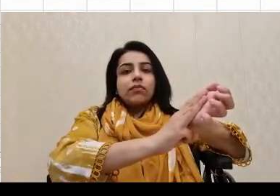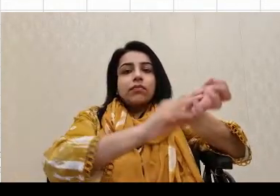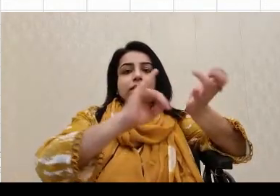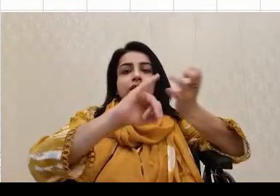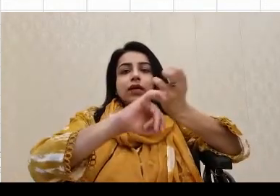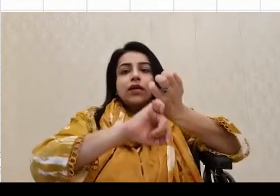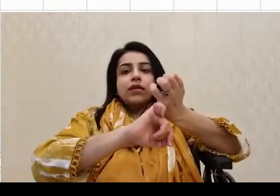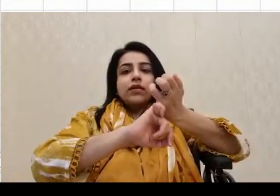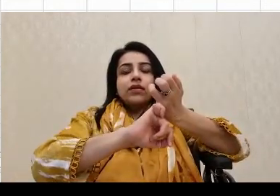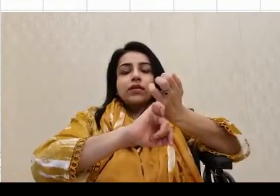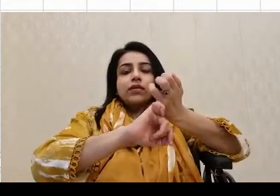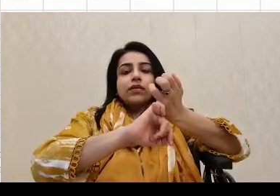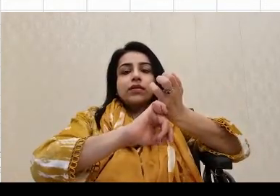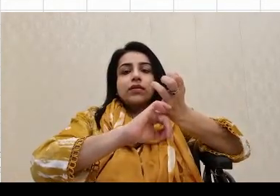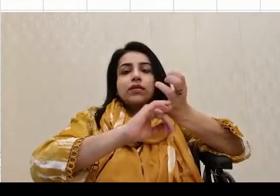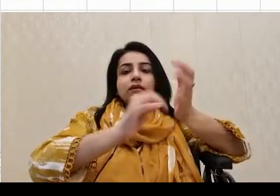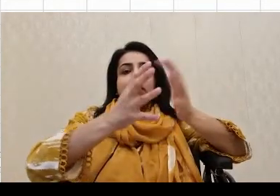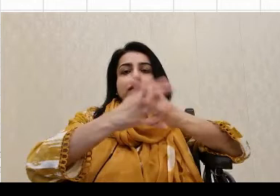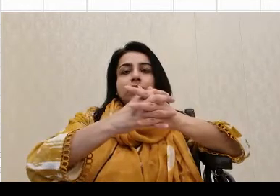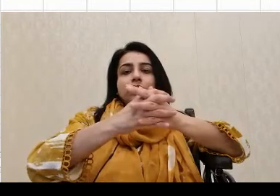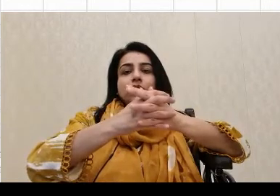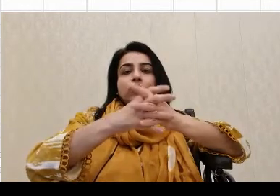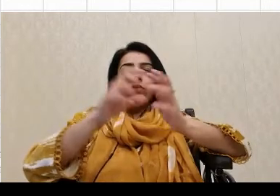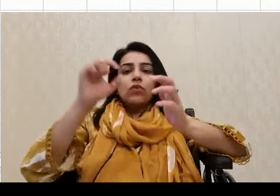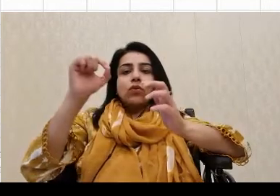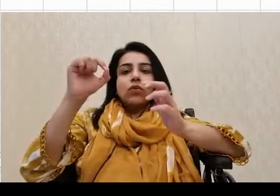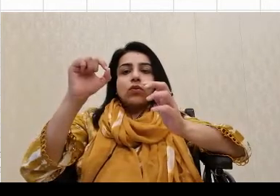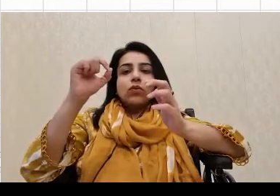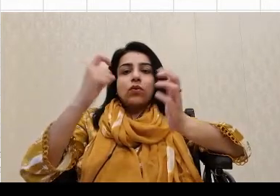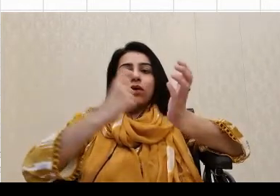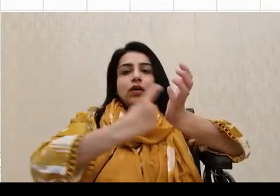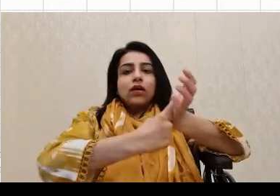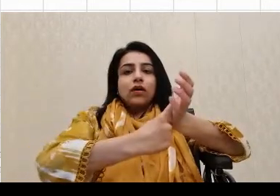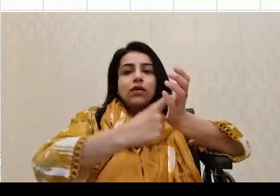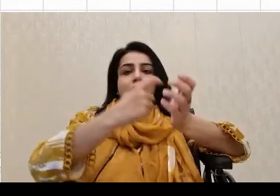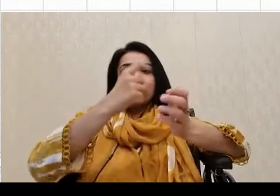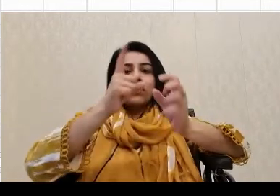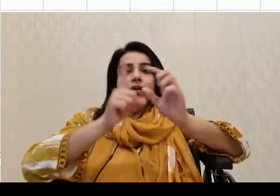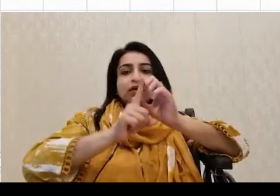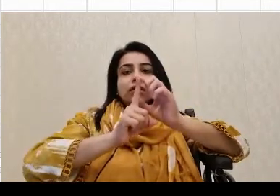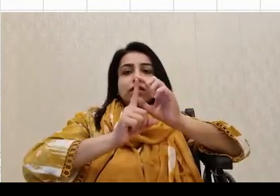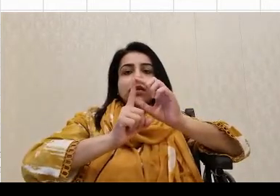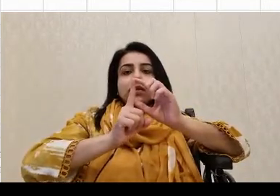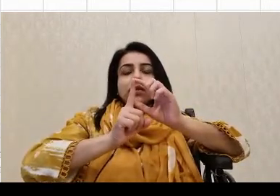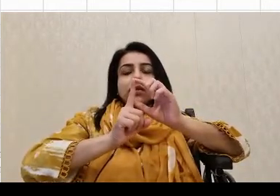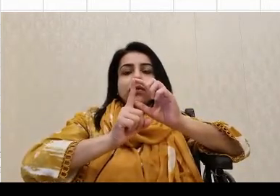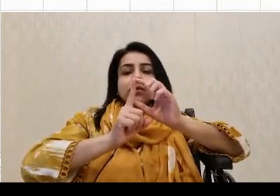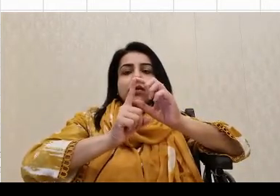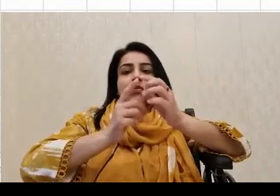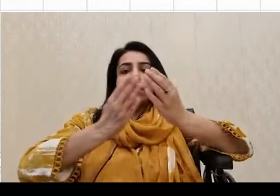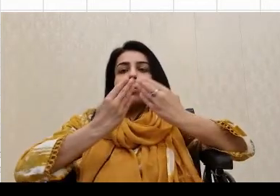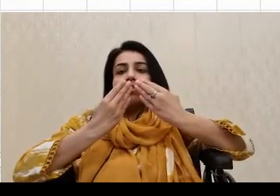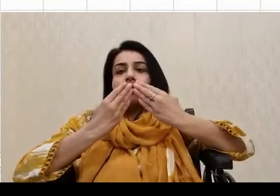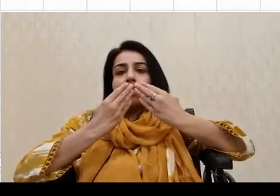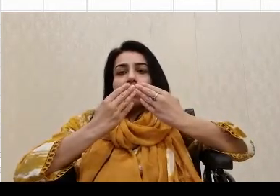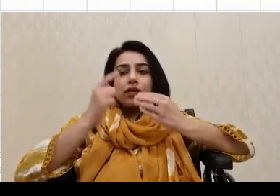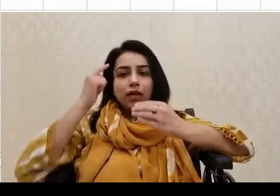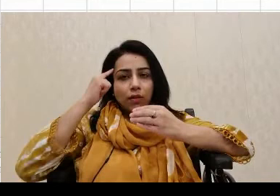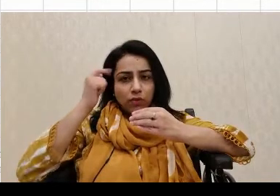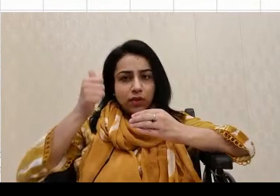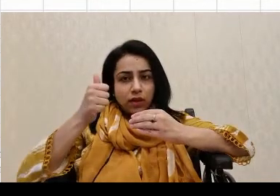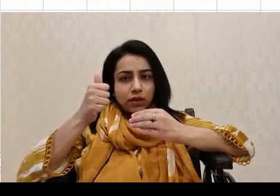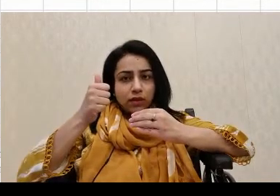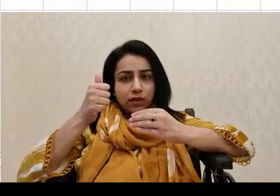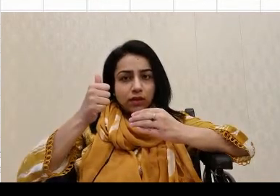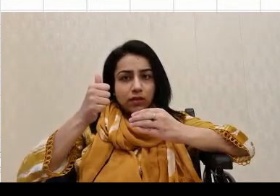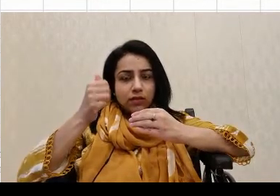ऑपरेटिंग सिस्टम्स हैं, फिर मल्टी यूज़र ऑपरेटिंग सिस्टम्स हैं, इनको जो है वो हमने देखा। फिर उसके बाद हमने